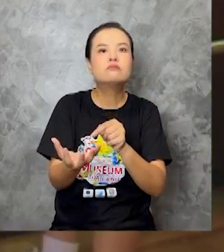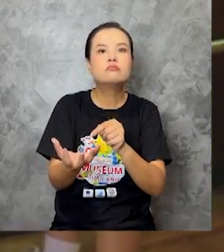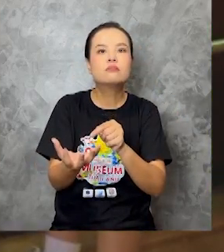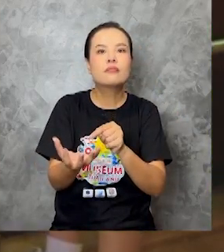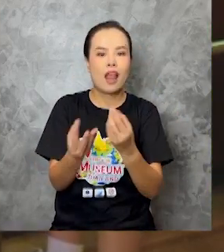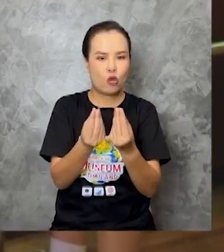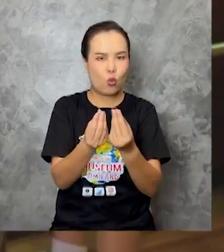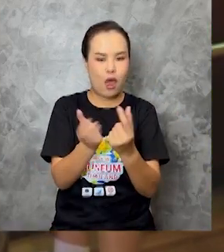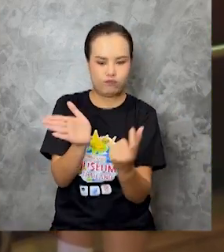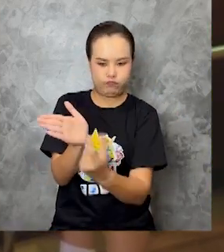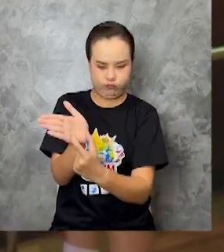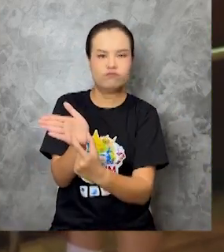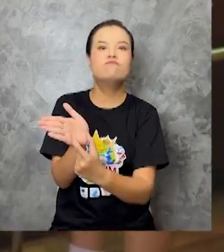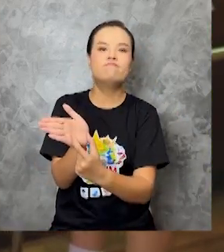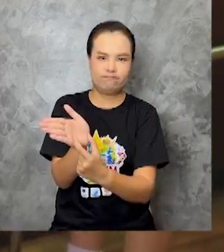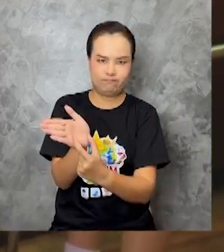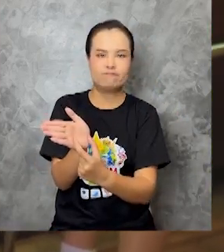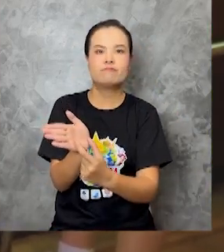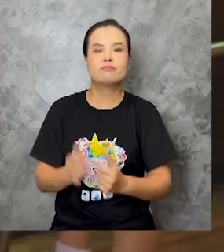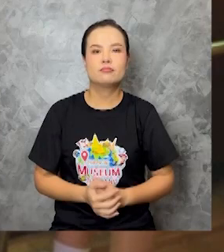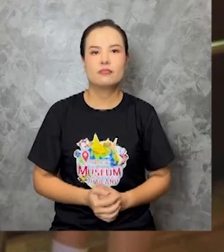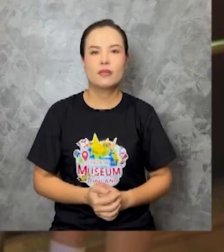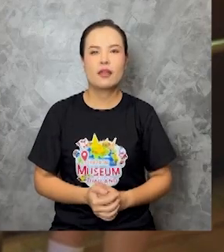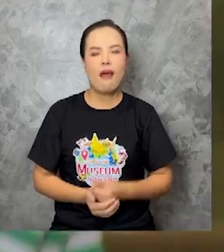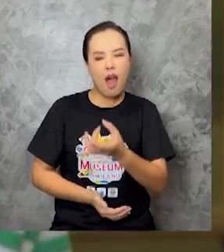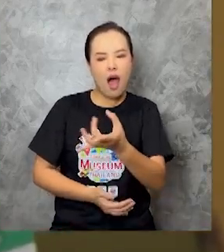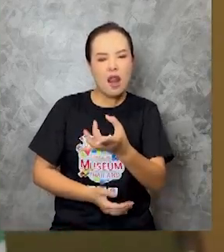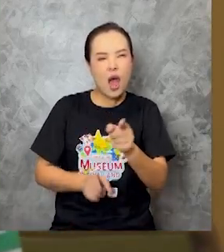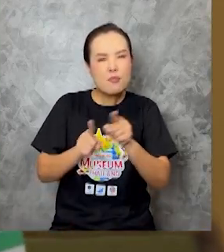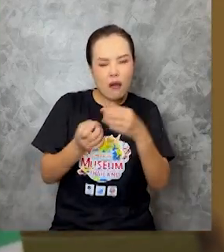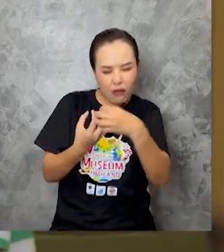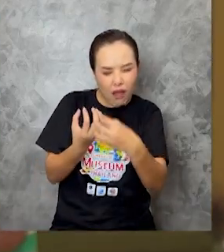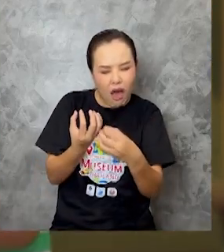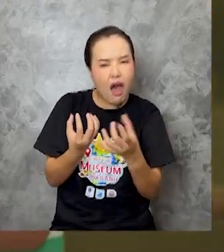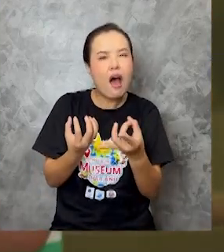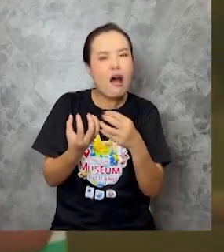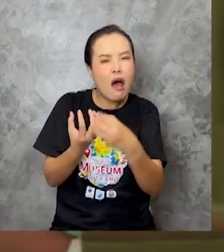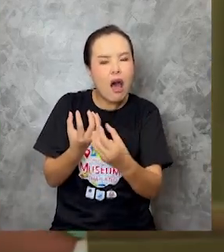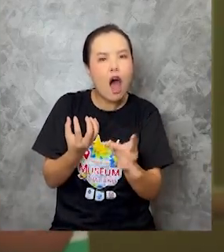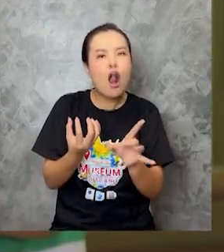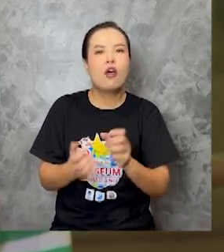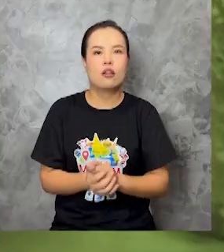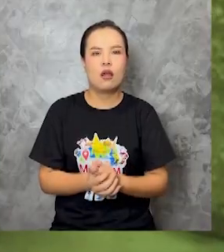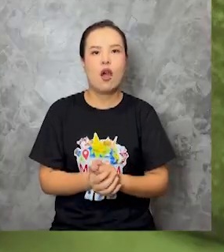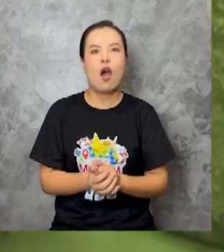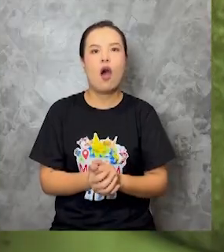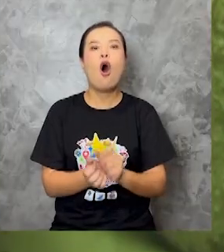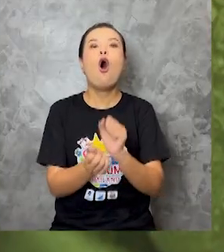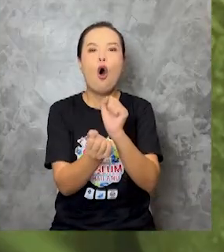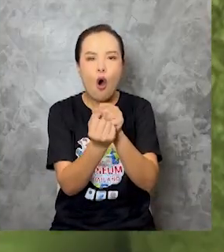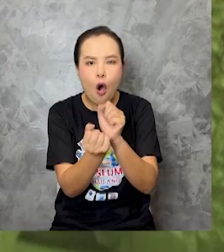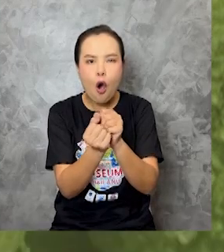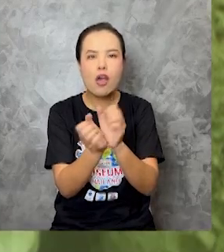ละ ของจริงทะเบียนระบุเลขไว้หมดแล้วครับ ค่ะ ทำไมอันนั้นมันมีเหมือนอะไรติดเต็มเลยอะคะ อ๋ออันนี้